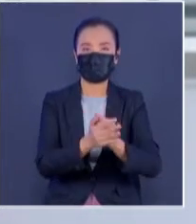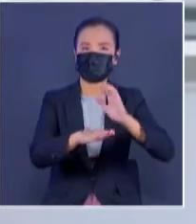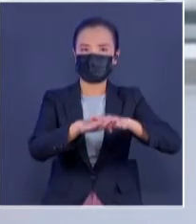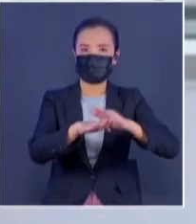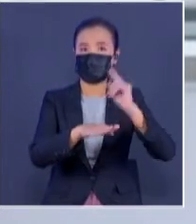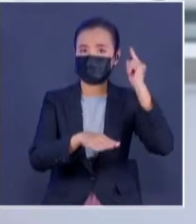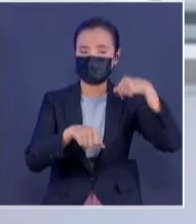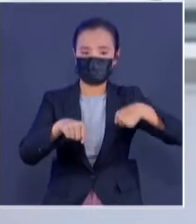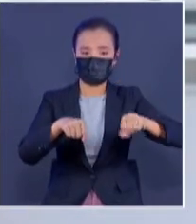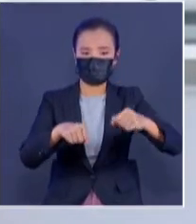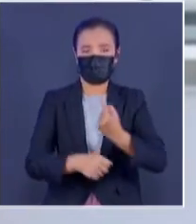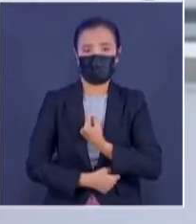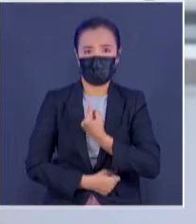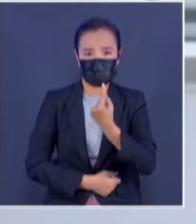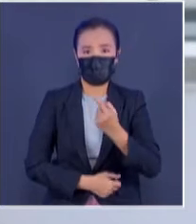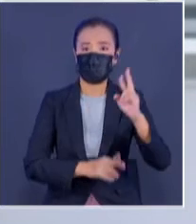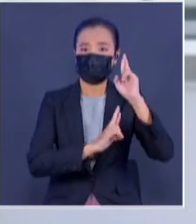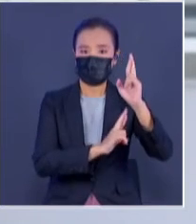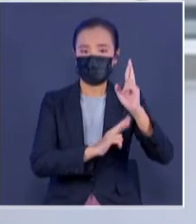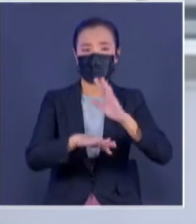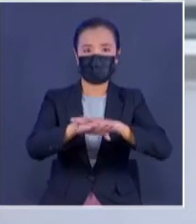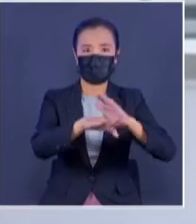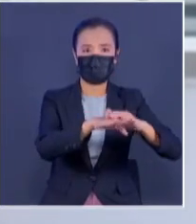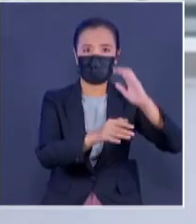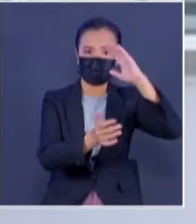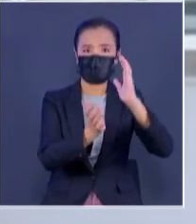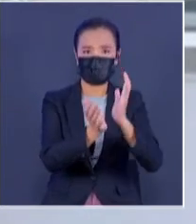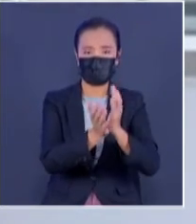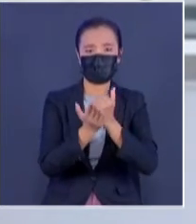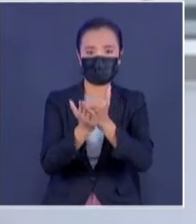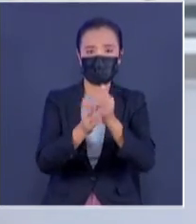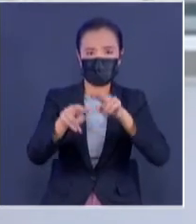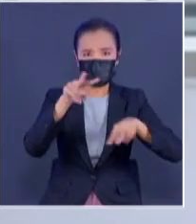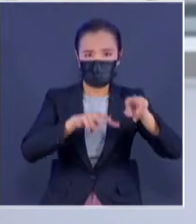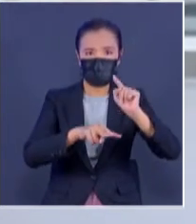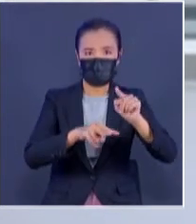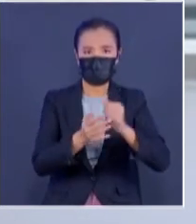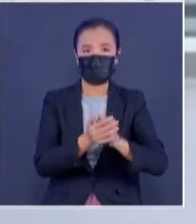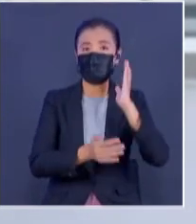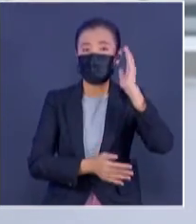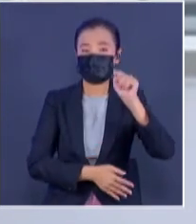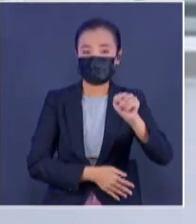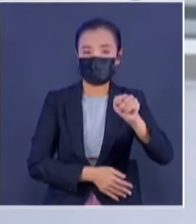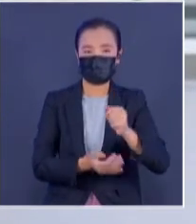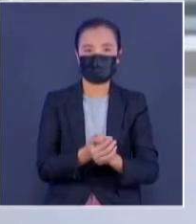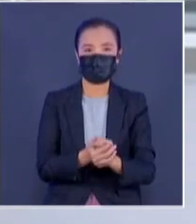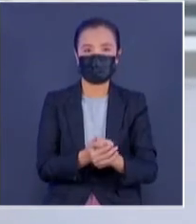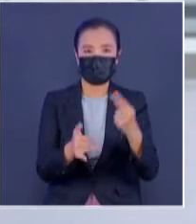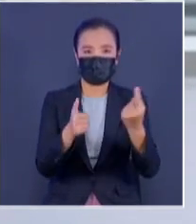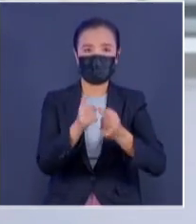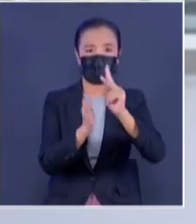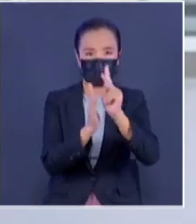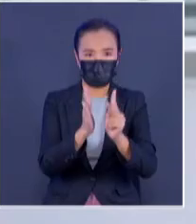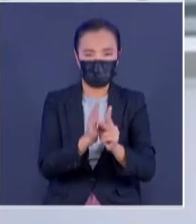ตอร์ไซค์เพียงลำพังบอกว่าต้องระวังตัวนะครับฝากตำรวจด้วยให้ช่วยติดตามตัวชายคนนั้นที่เรียกพี่ๆเนี่ยให้มาดำเนินคดีด้วยน